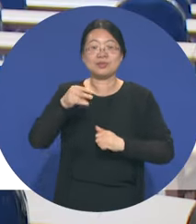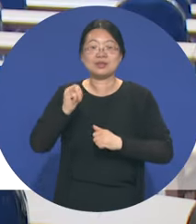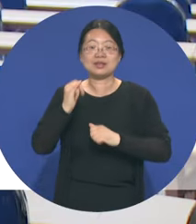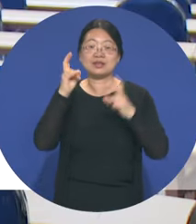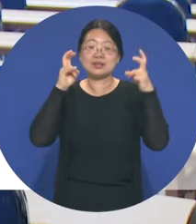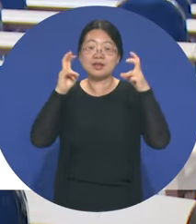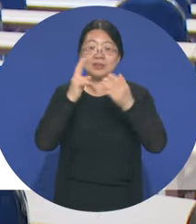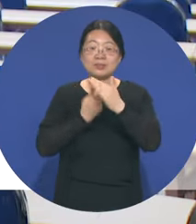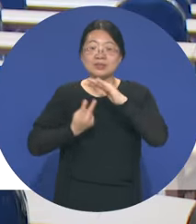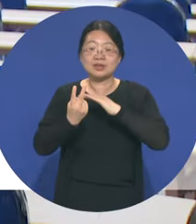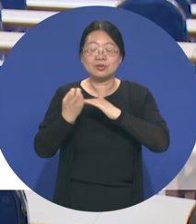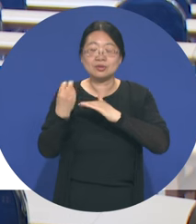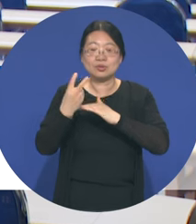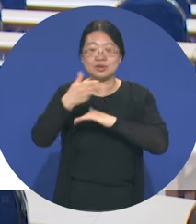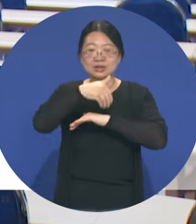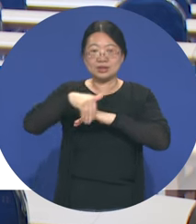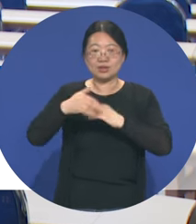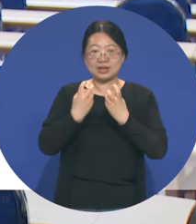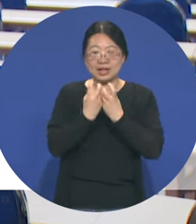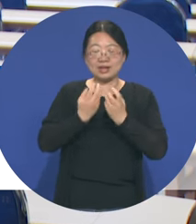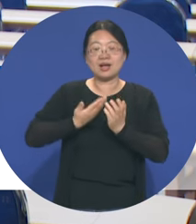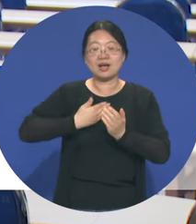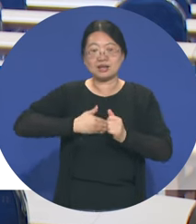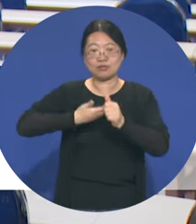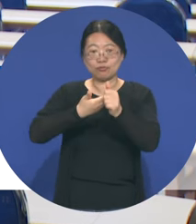비전과 전략을 제시하는 동시에